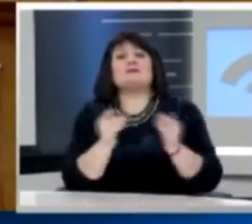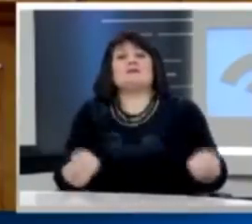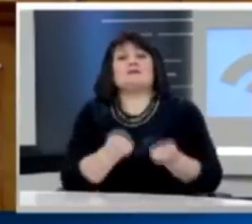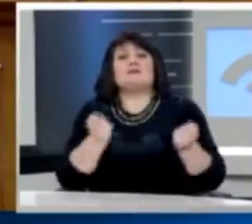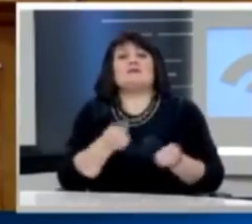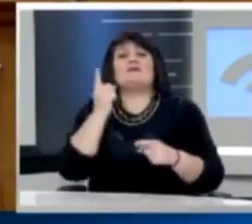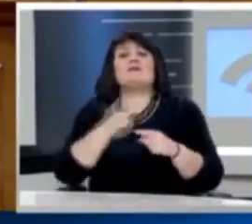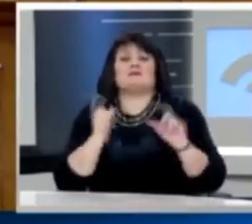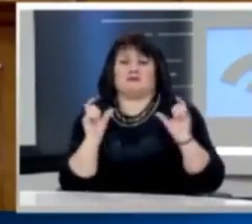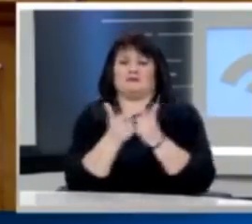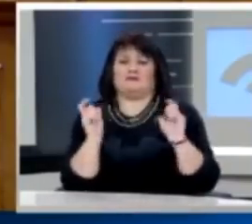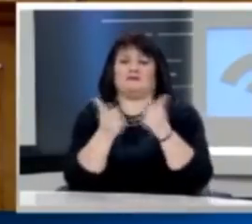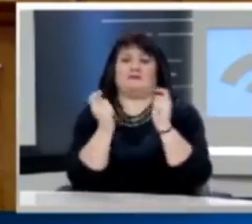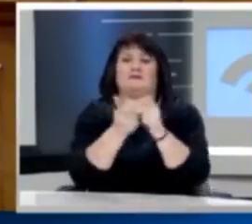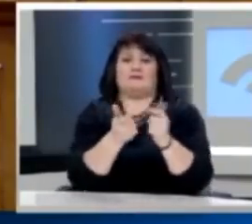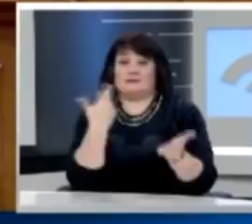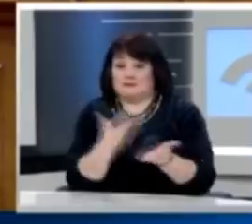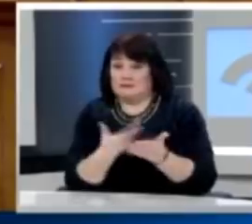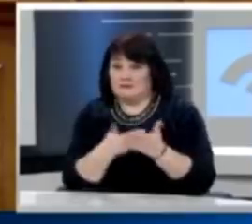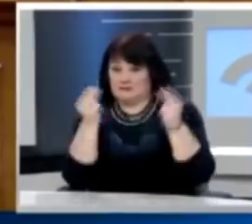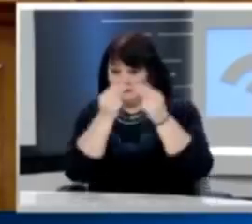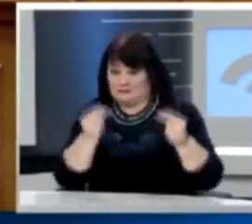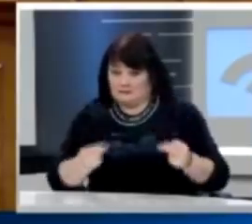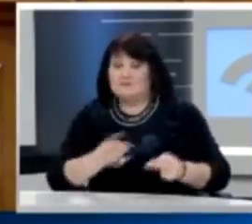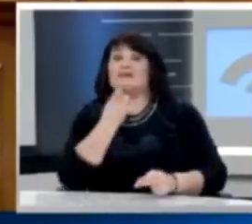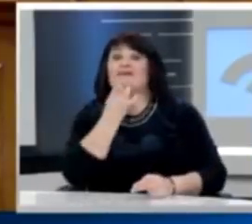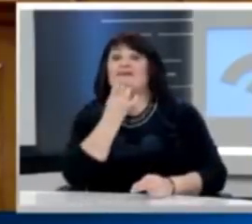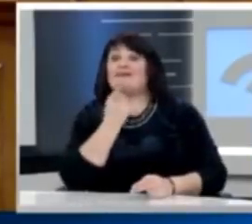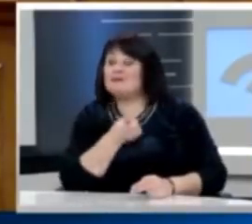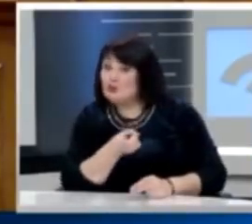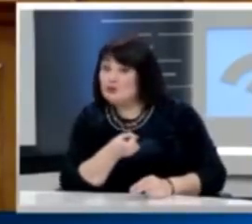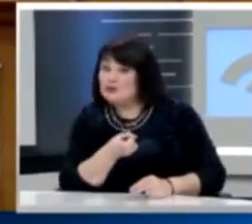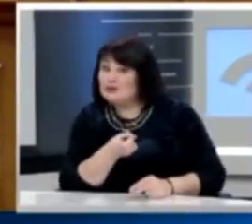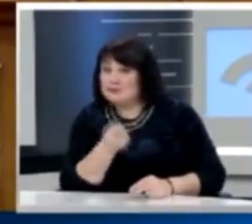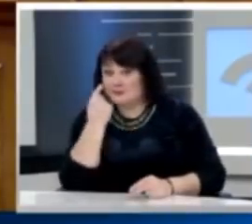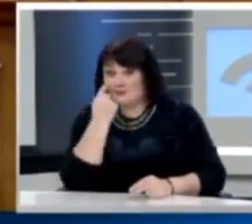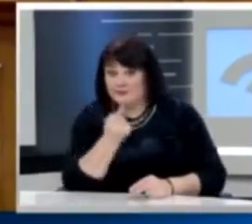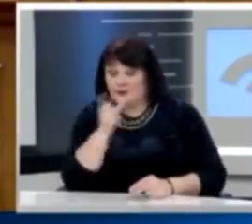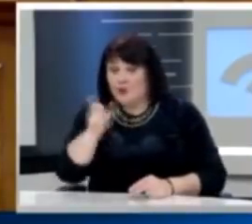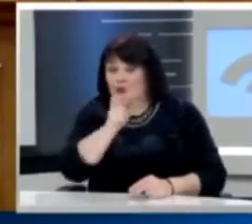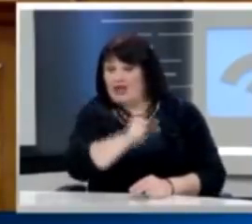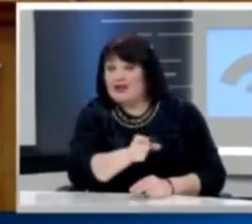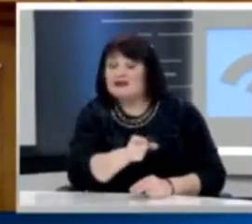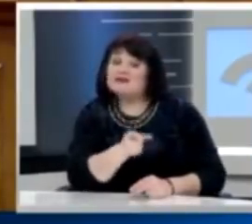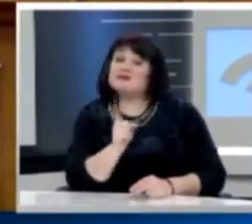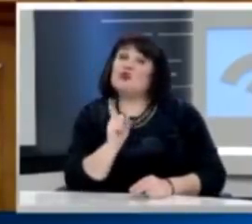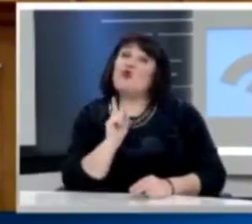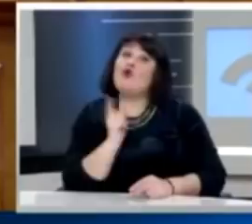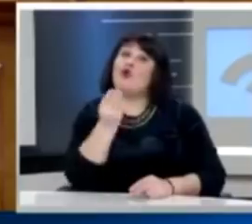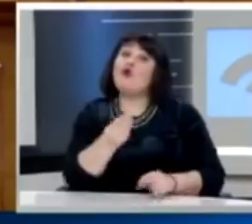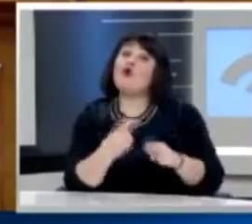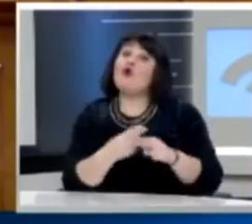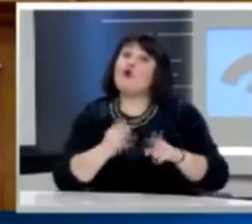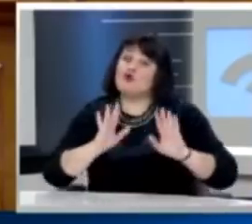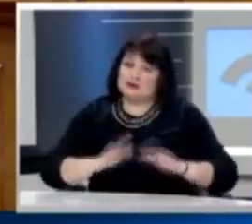λαϊκής οικογένειας, που τα στοιχεία της είναι αμήλικτα και βάζουν κάθε κατεργάρι στον πάγκο του.